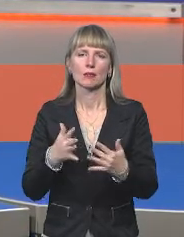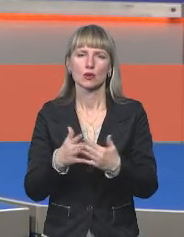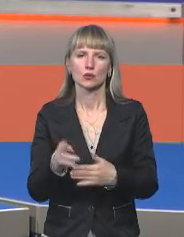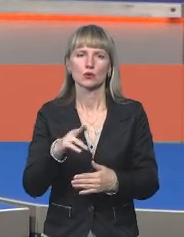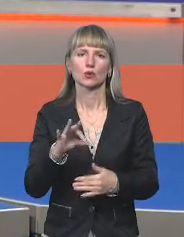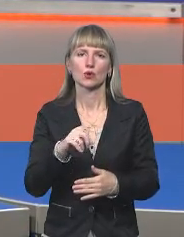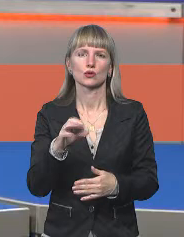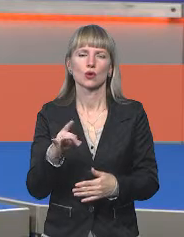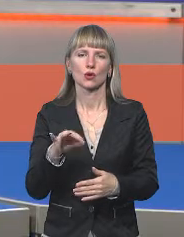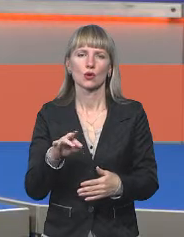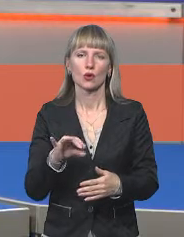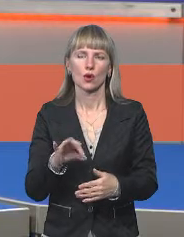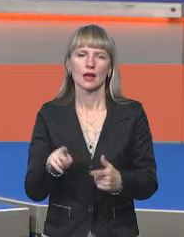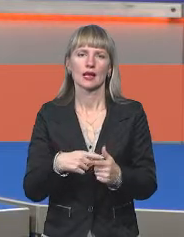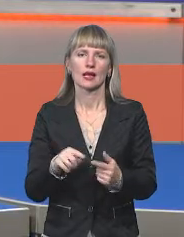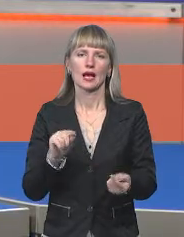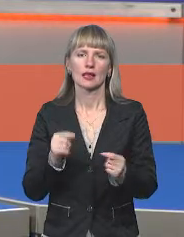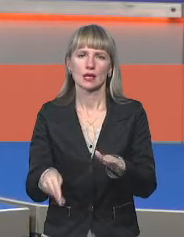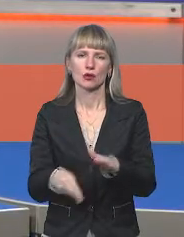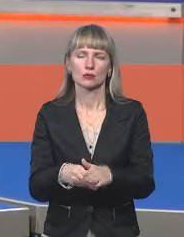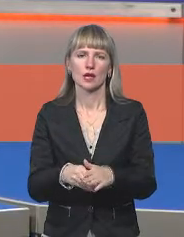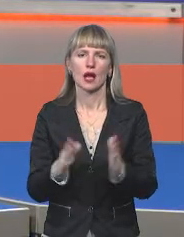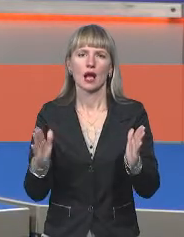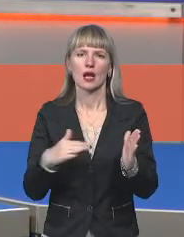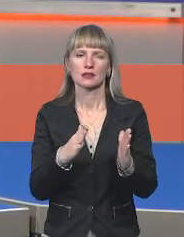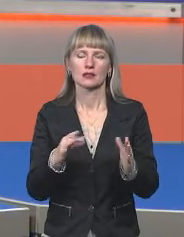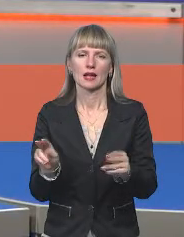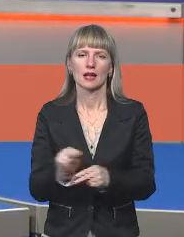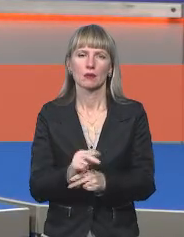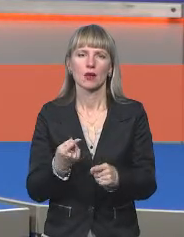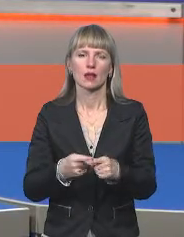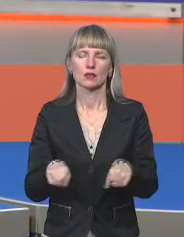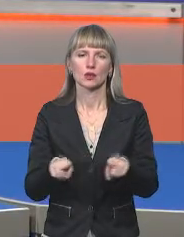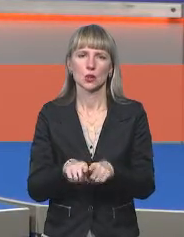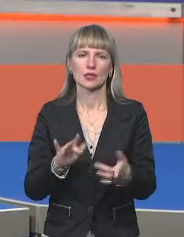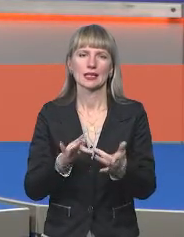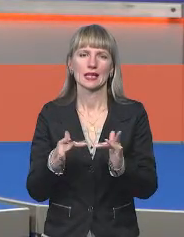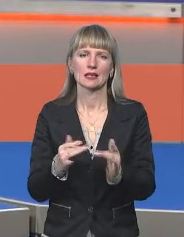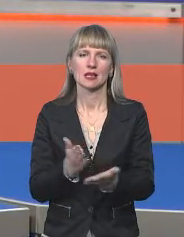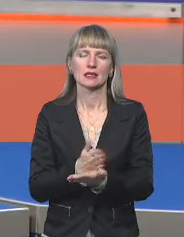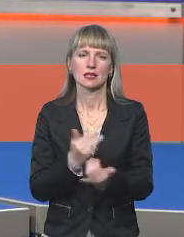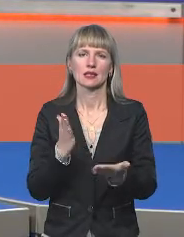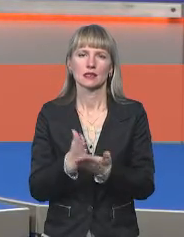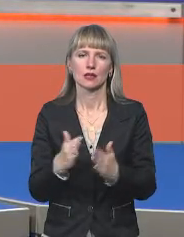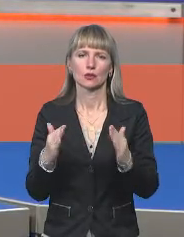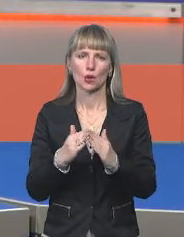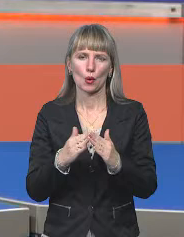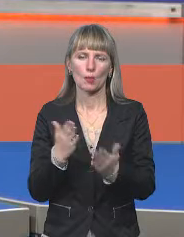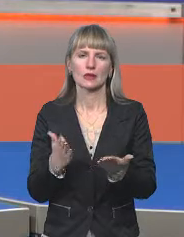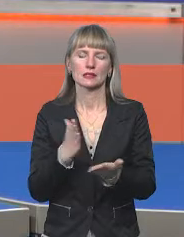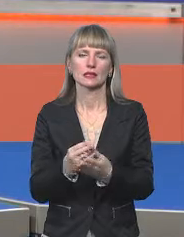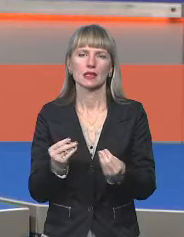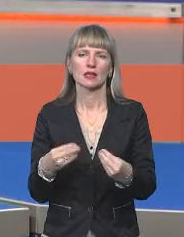або антикорупційна карта ремонтів. Антикорупційна карта ремонтів – це теж онлайн-сервіс, там навіть є житлові будинки, що на них там, які